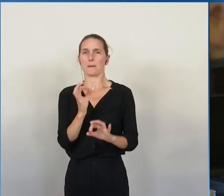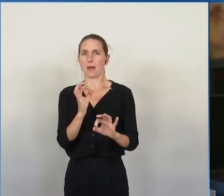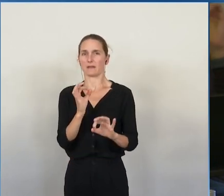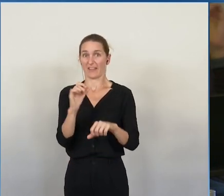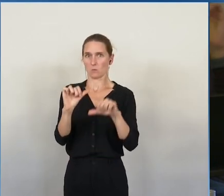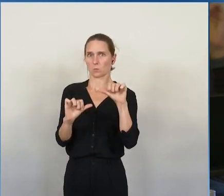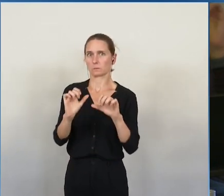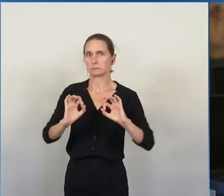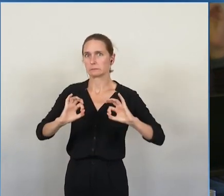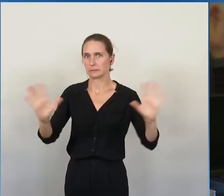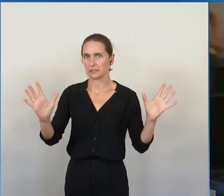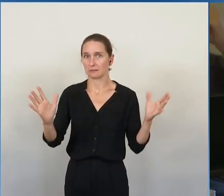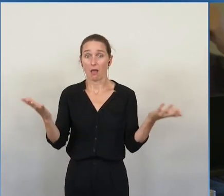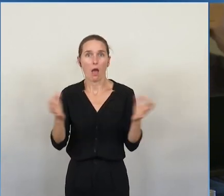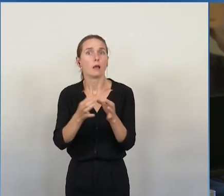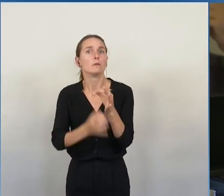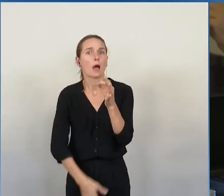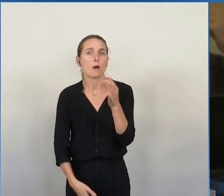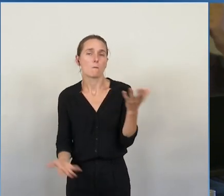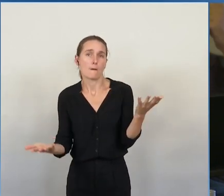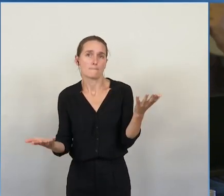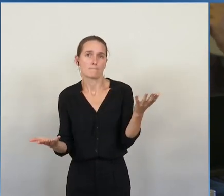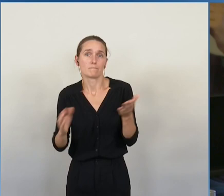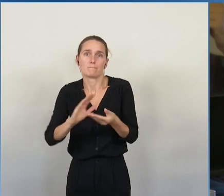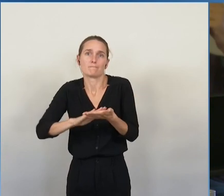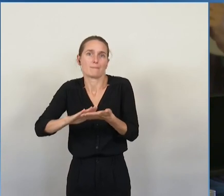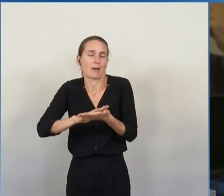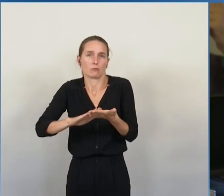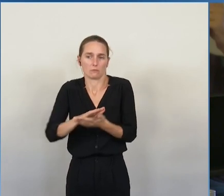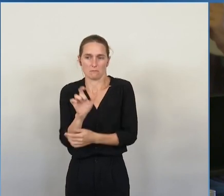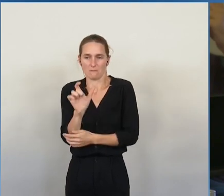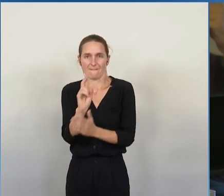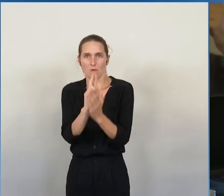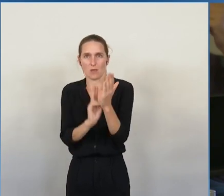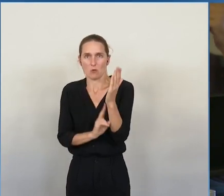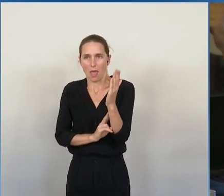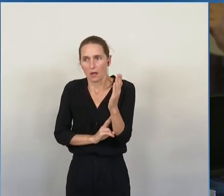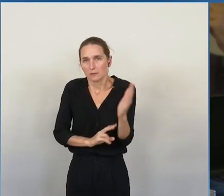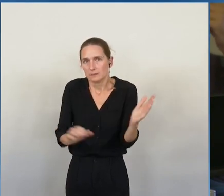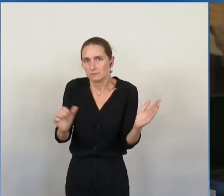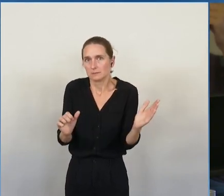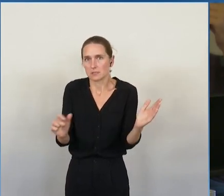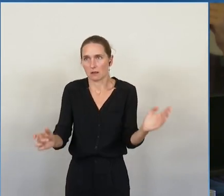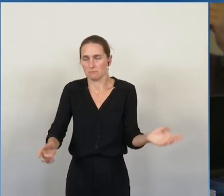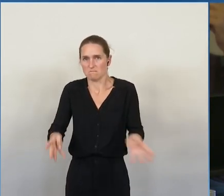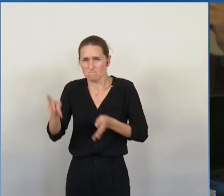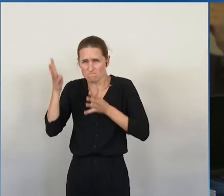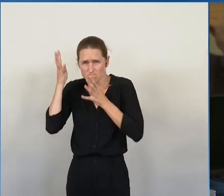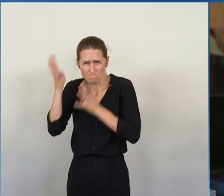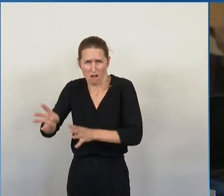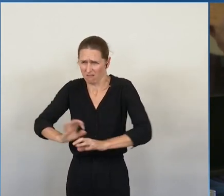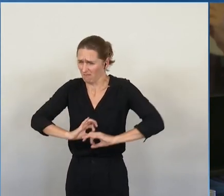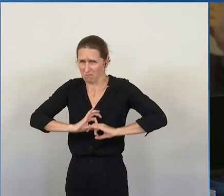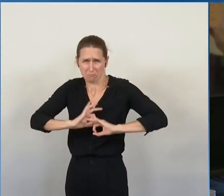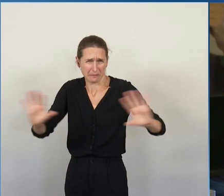et pardonnez-moi ce terme technique mais les mots ont un sens c'est le foutage de gueule en règle pour les grenobloises et